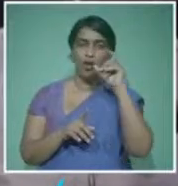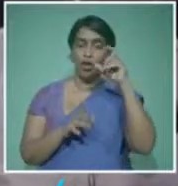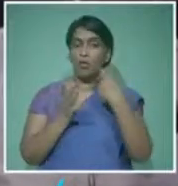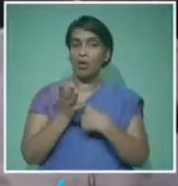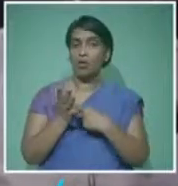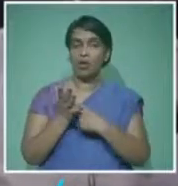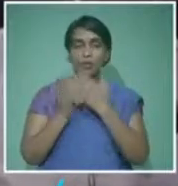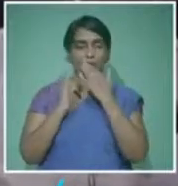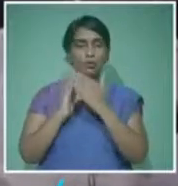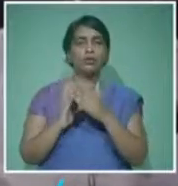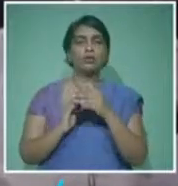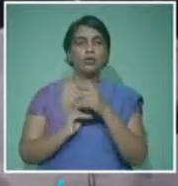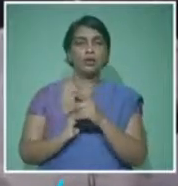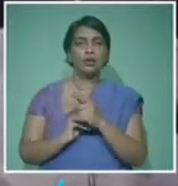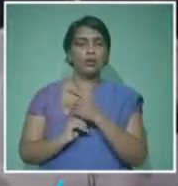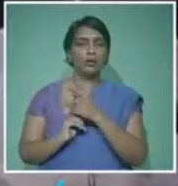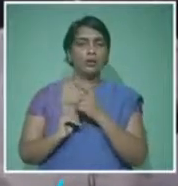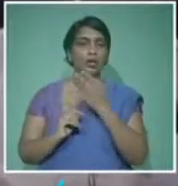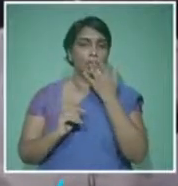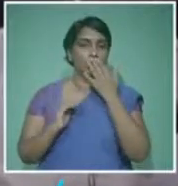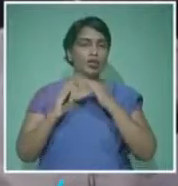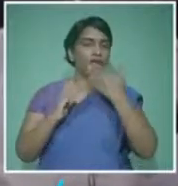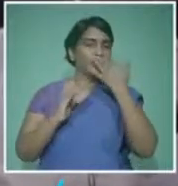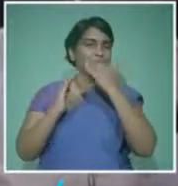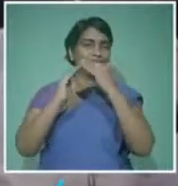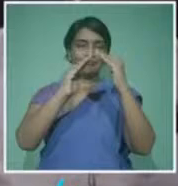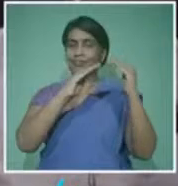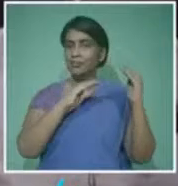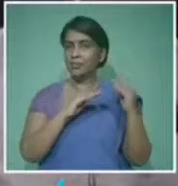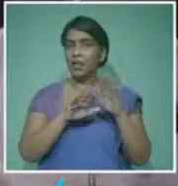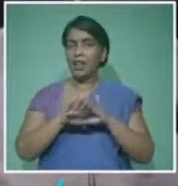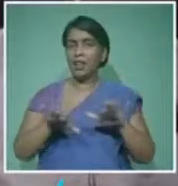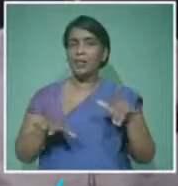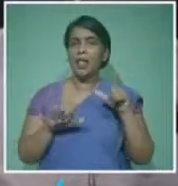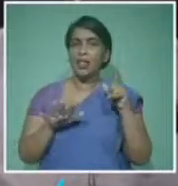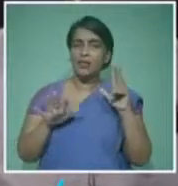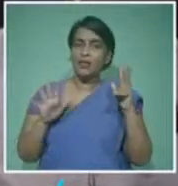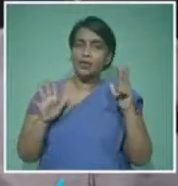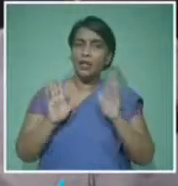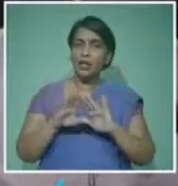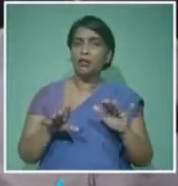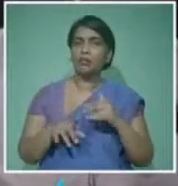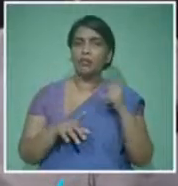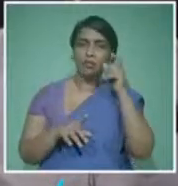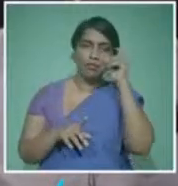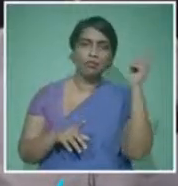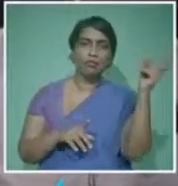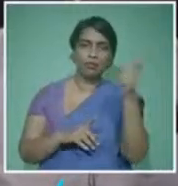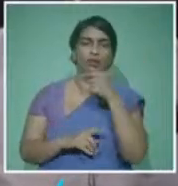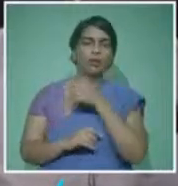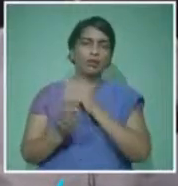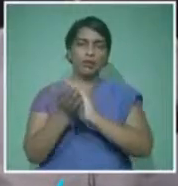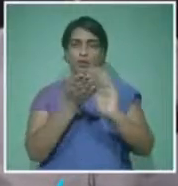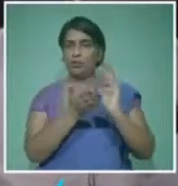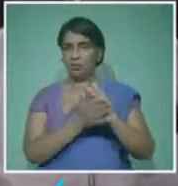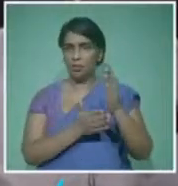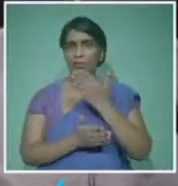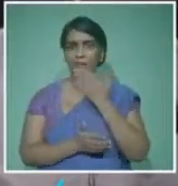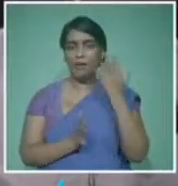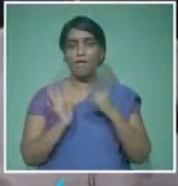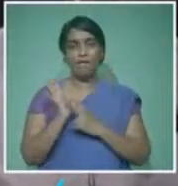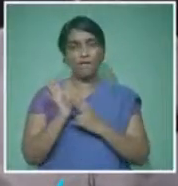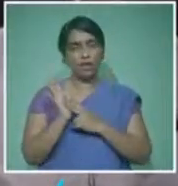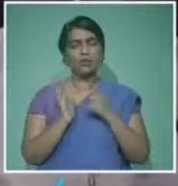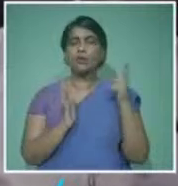රාජකීය විද්‍යාලය ගත්තොත් තව අට පාසල් 3-4ක දරුවෝ 70-80 ඉන්න පාසල් ටික බලා කියා ගන්න පුළුවන් ඒගොල්ලන්ට. විශාඛා